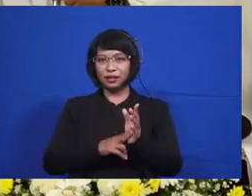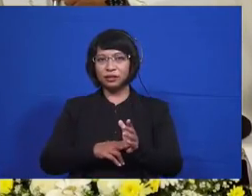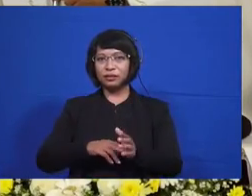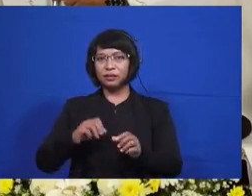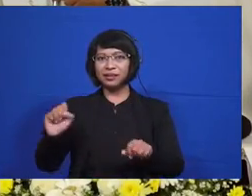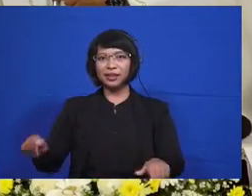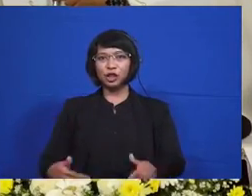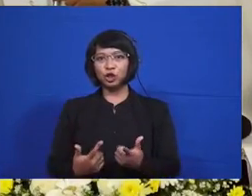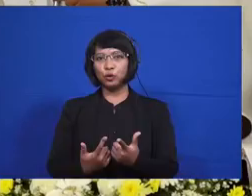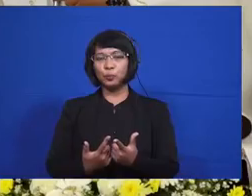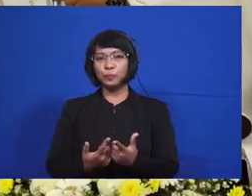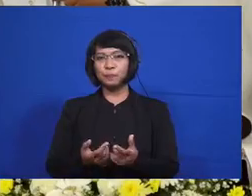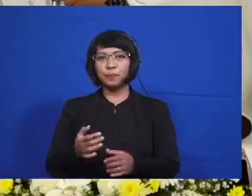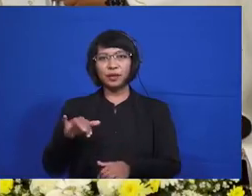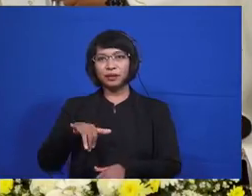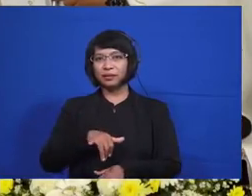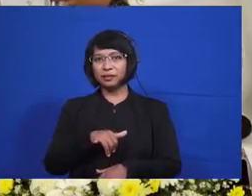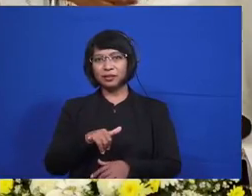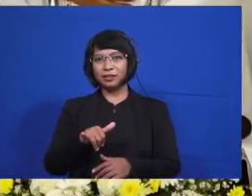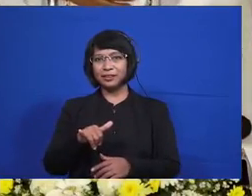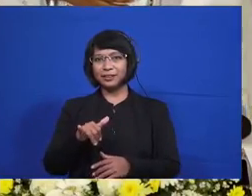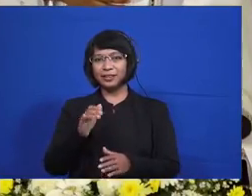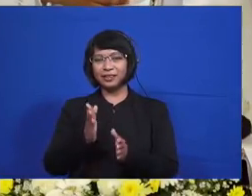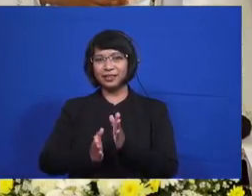dengan pengantaran Kristus Tuhan kami.